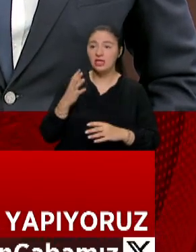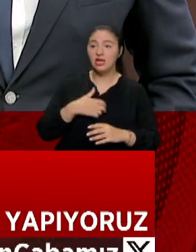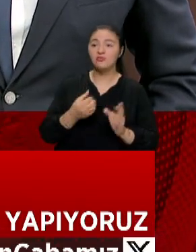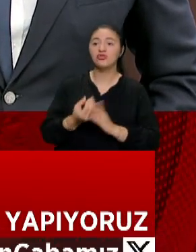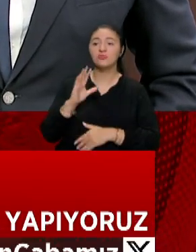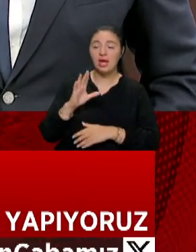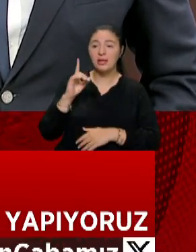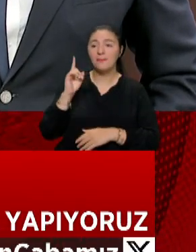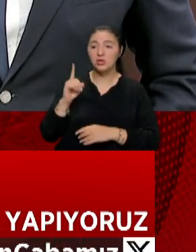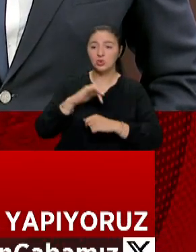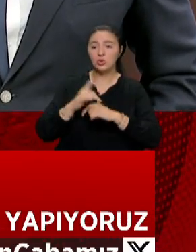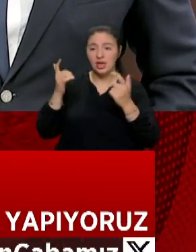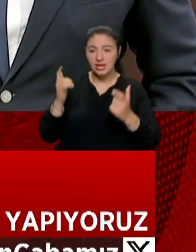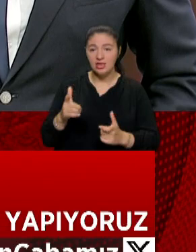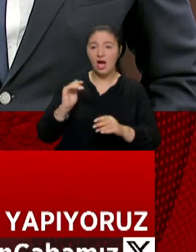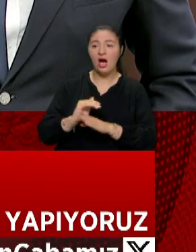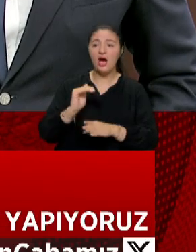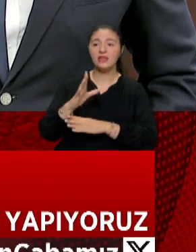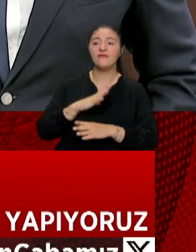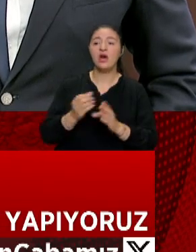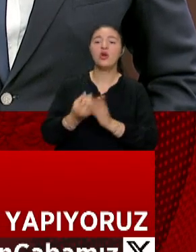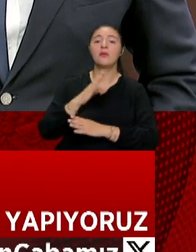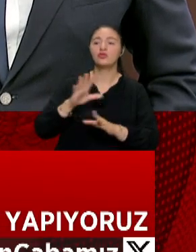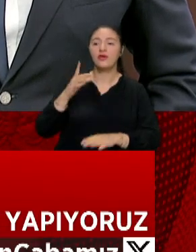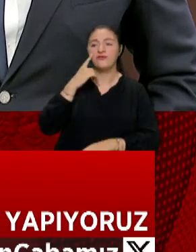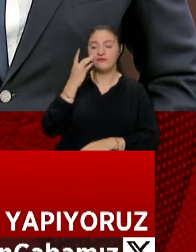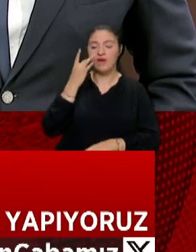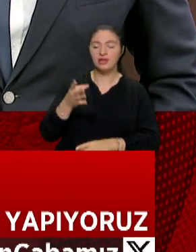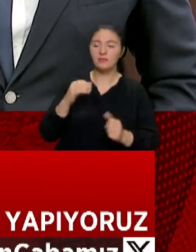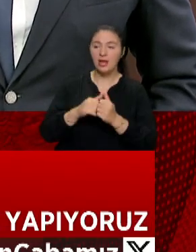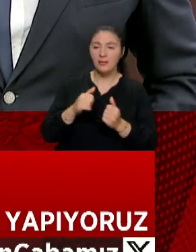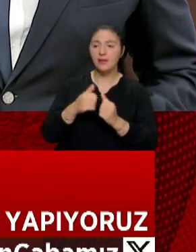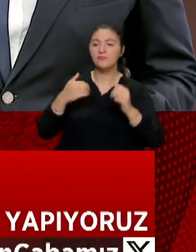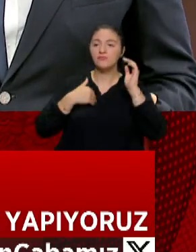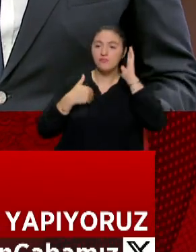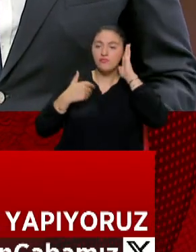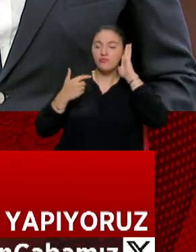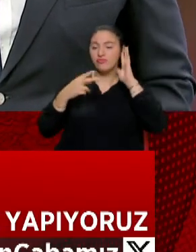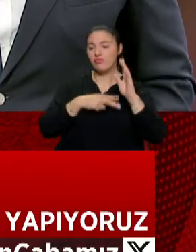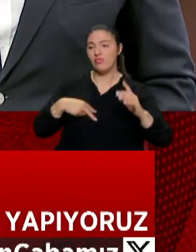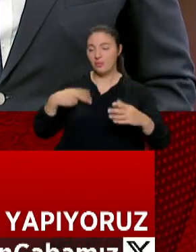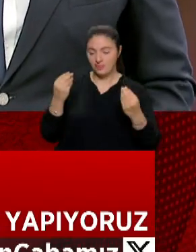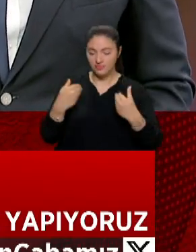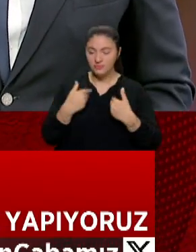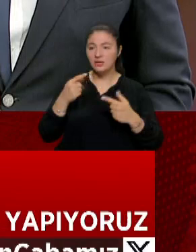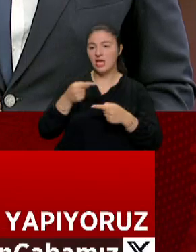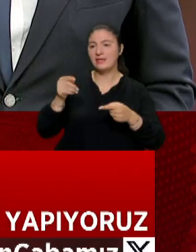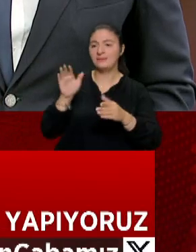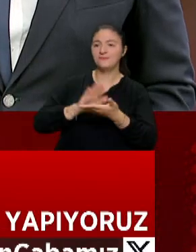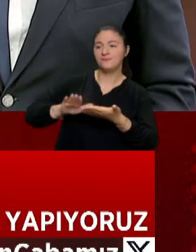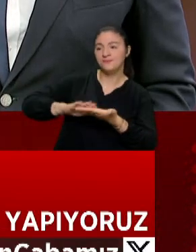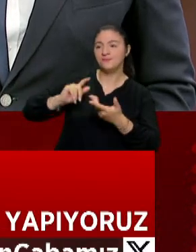sahip çıkmayan bir ülkenin hayatta var olamayacağı bilinciyle Biz Yerel Yönetim olarak eksikleri